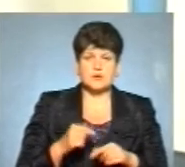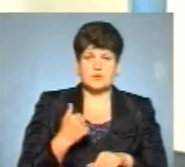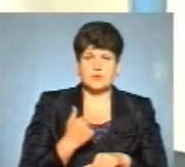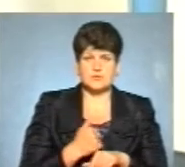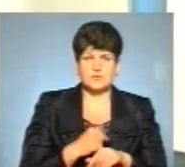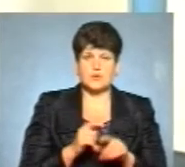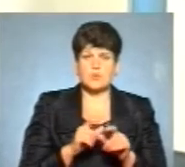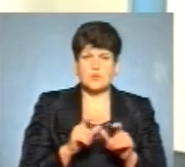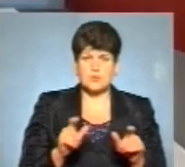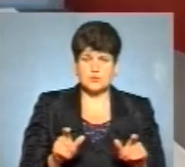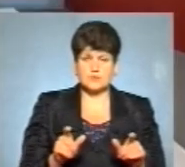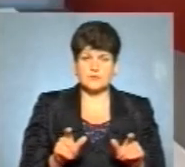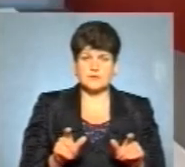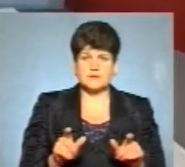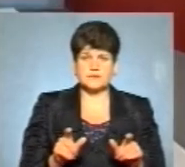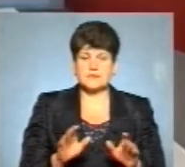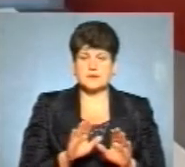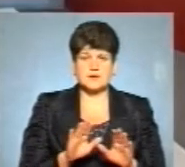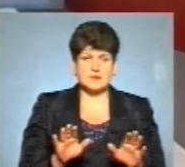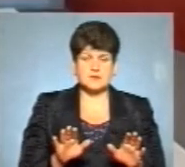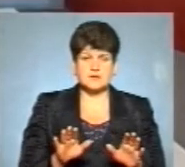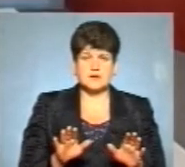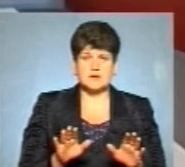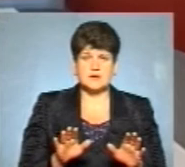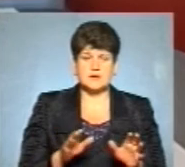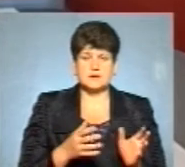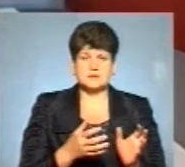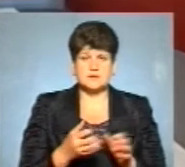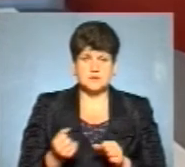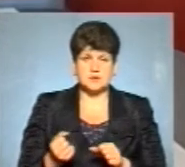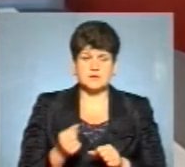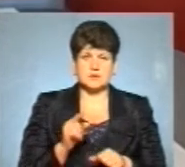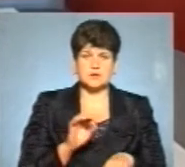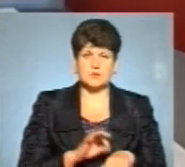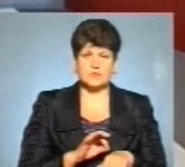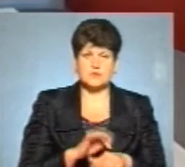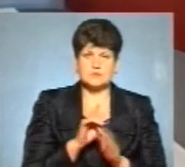корпусу, і не госпіталізовувати хворих із підозрою вже в інфекційному відділенні.